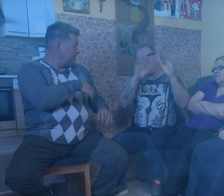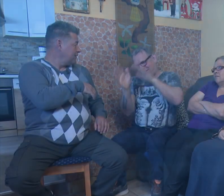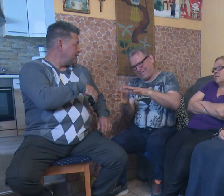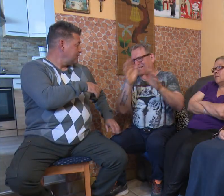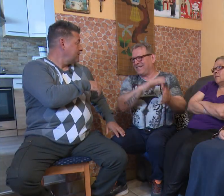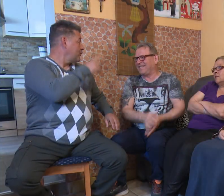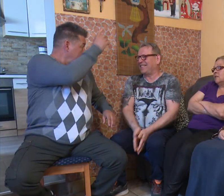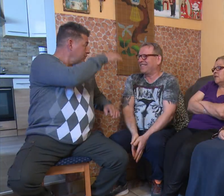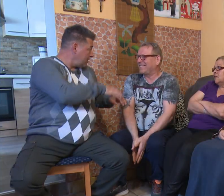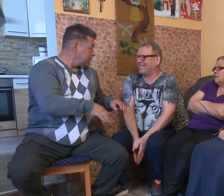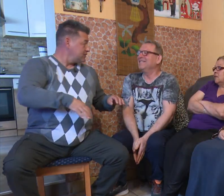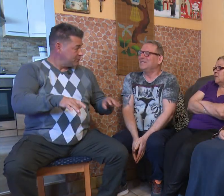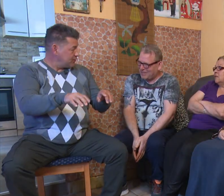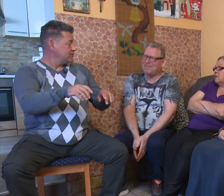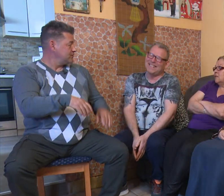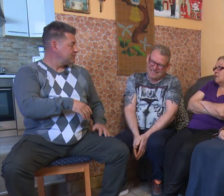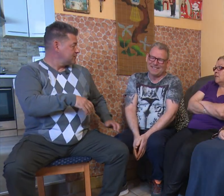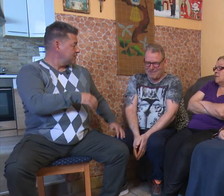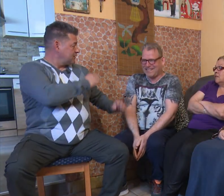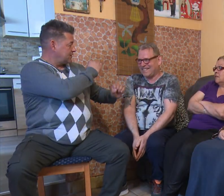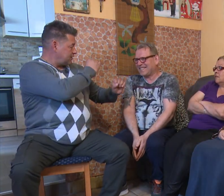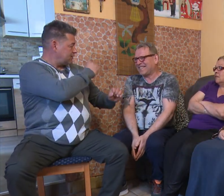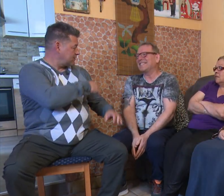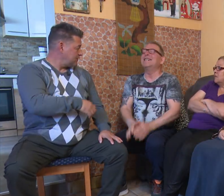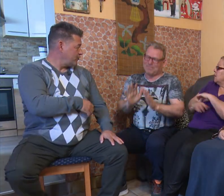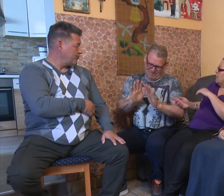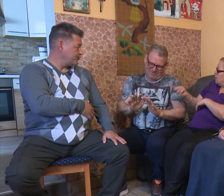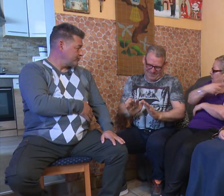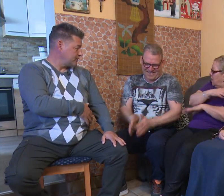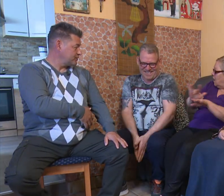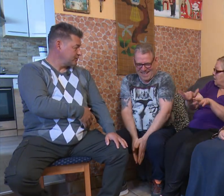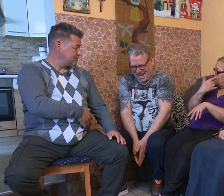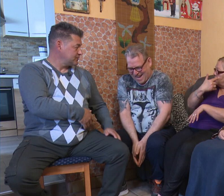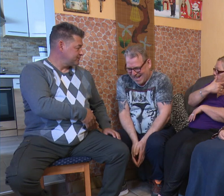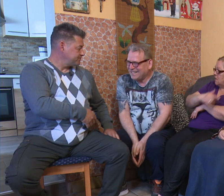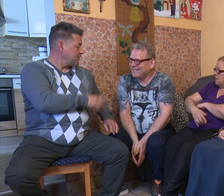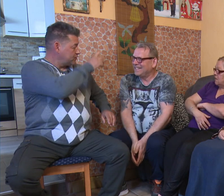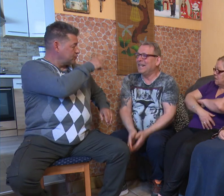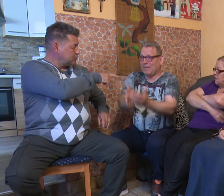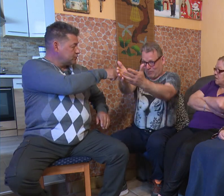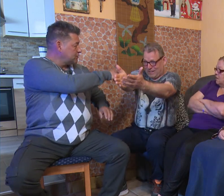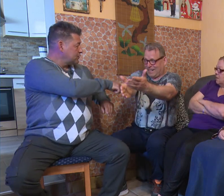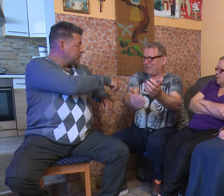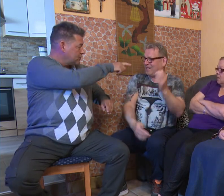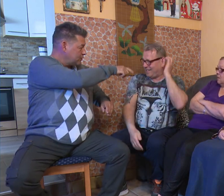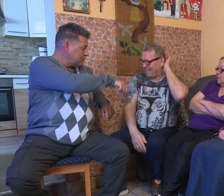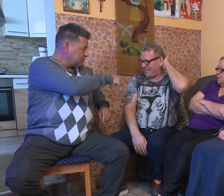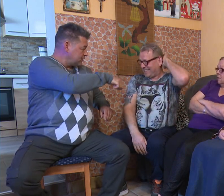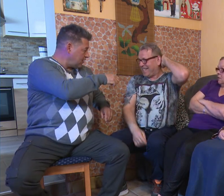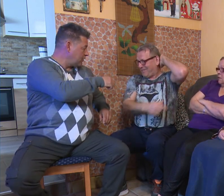En sin in 2 hčeri so gluhi, druga 2 sinova pa sta slišeča. Nikoli niso obiskovali